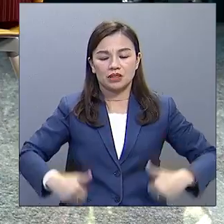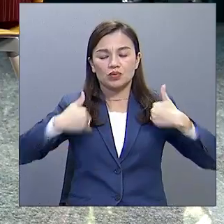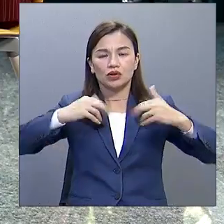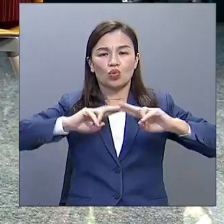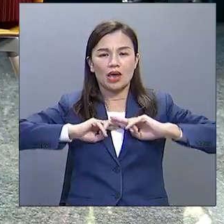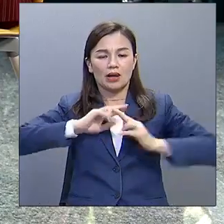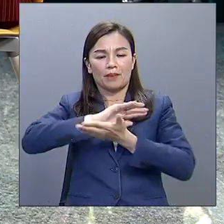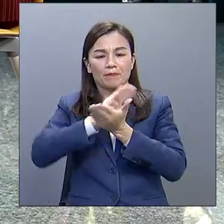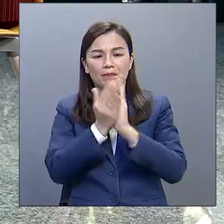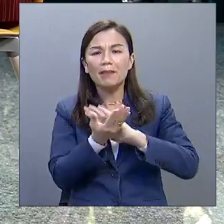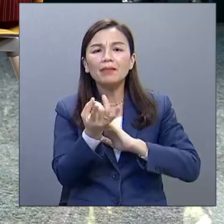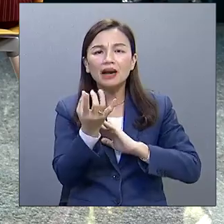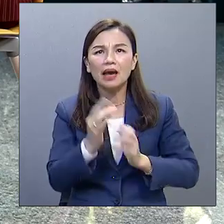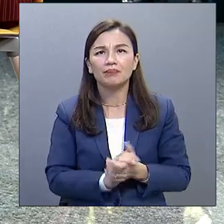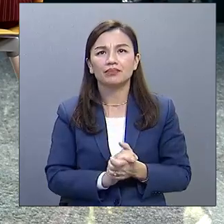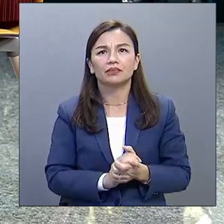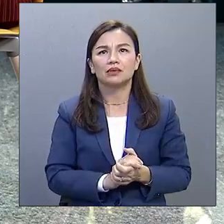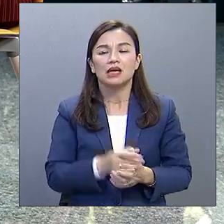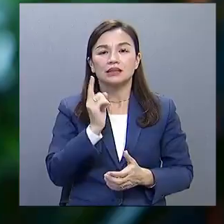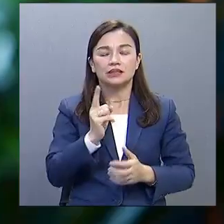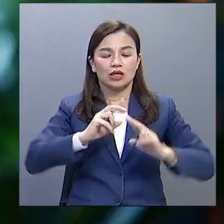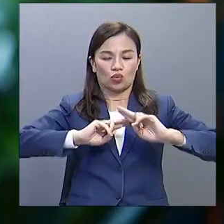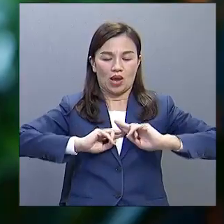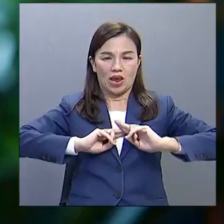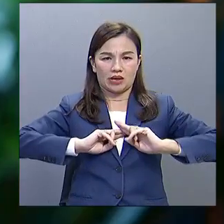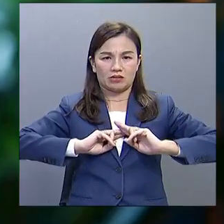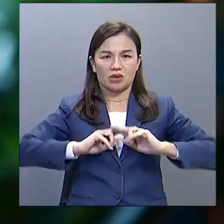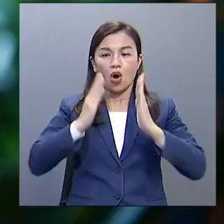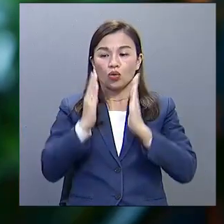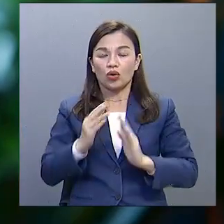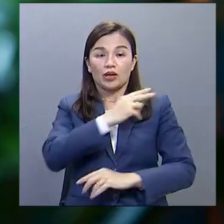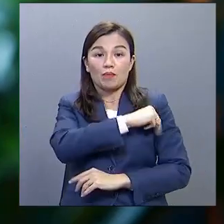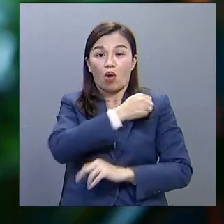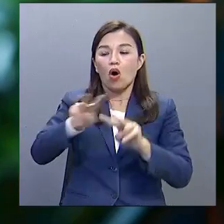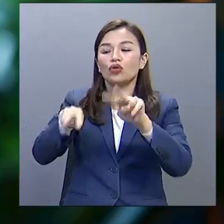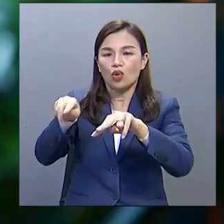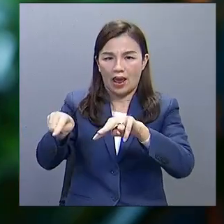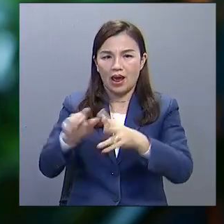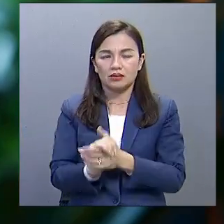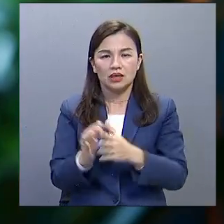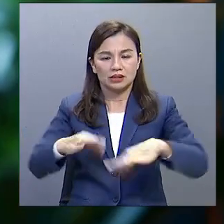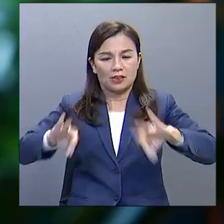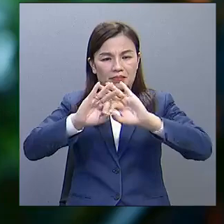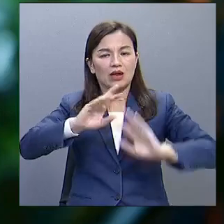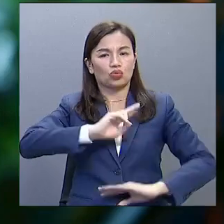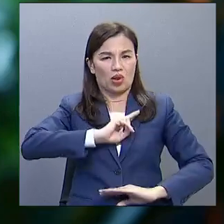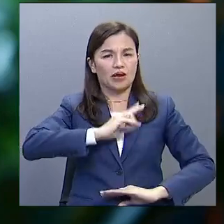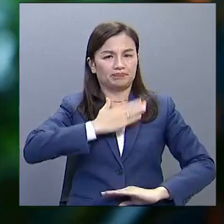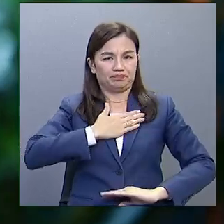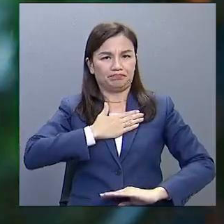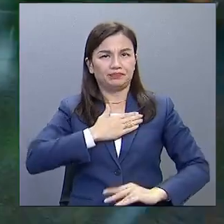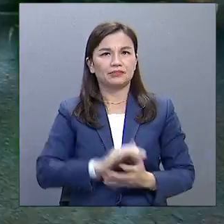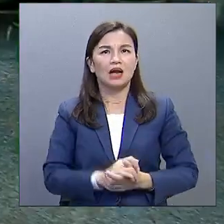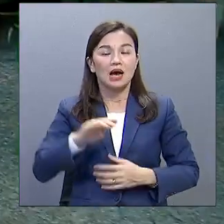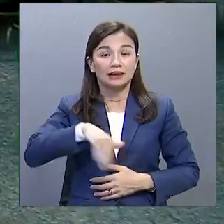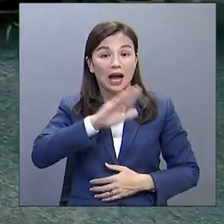จริงๆแพชชั่นของหมอคือจากตัวหมอเองกับคนไข้แต่แพชชั่นที่สตรองมากคือตัวหมอเองค่ะคือหมอว่าทุกสิ่งทุกอย่างในชีวิตเนี่